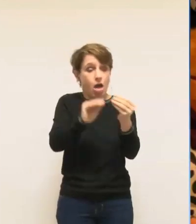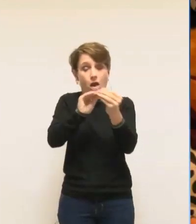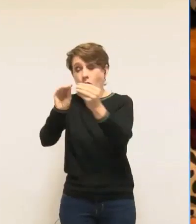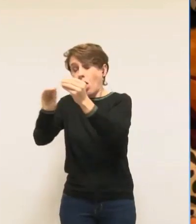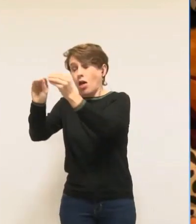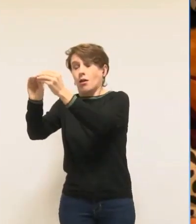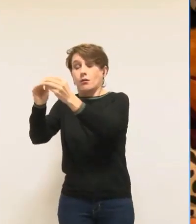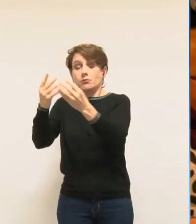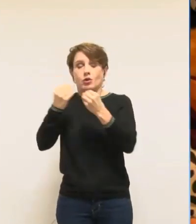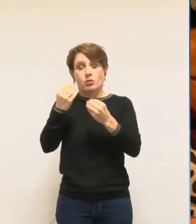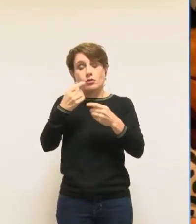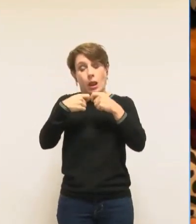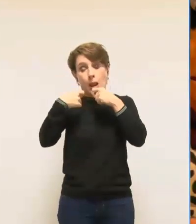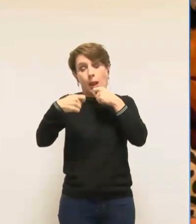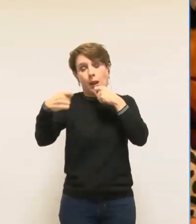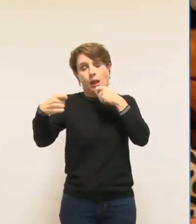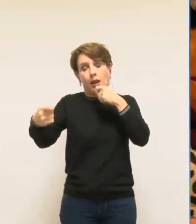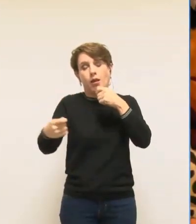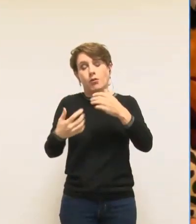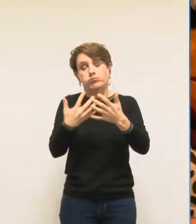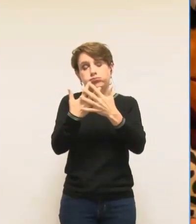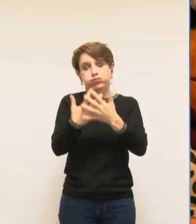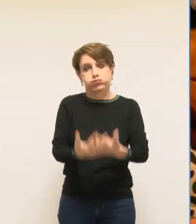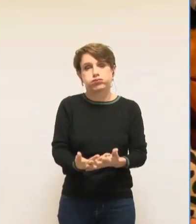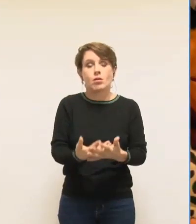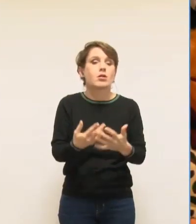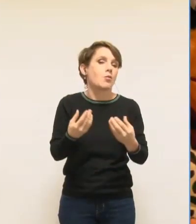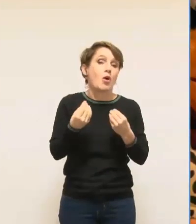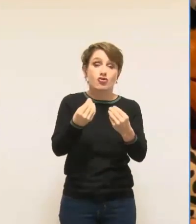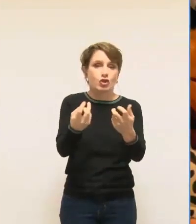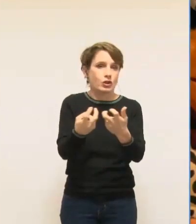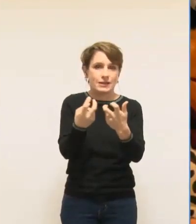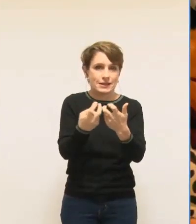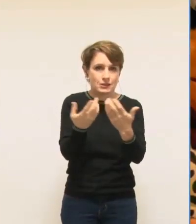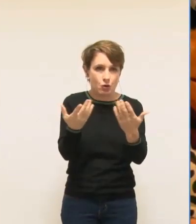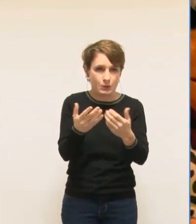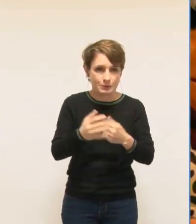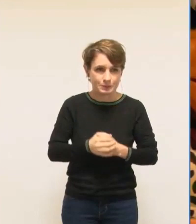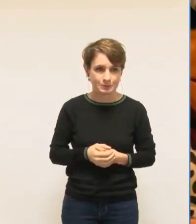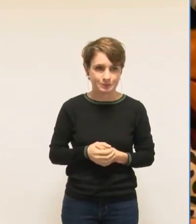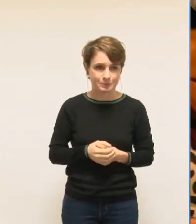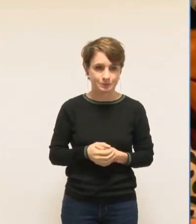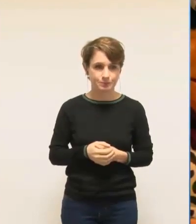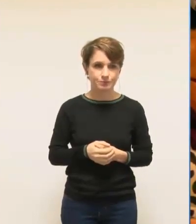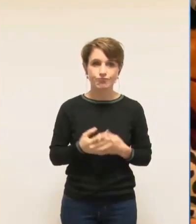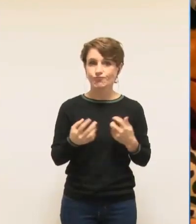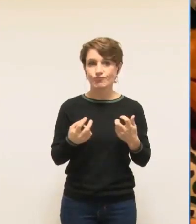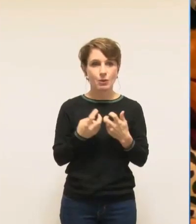paradoxalement parfois discriminant. Je vous donne deux exemples. Par exemple, si je